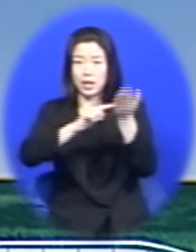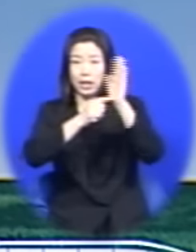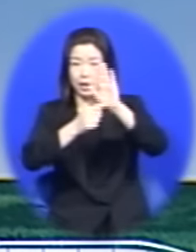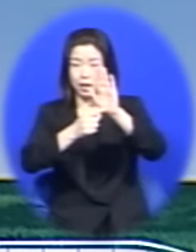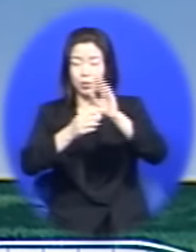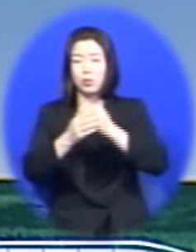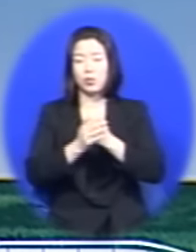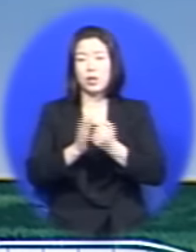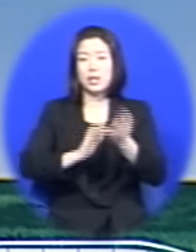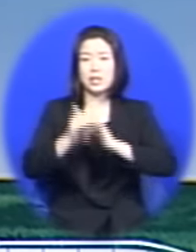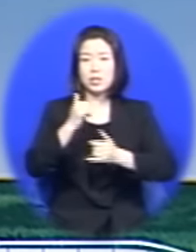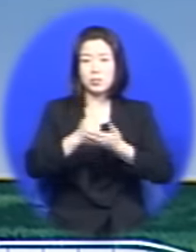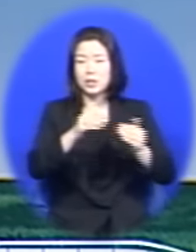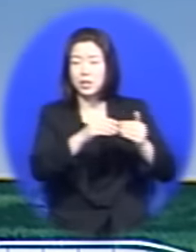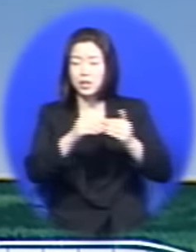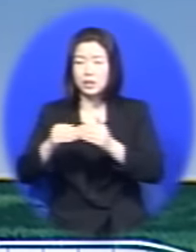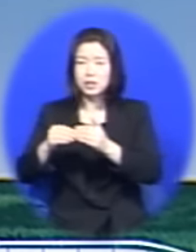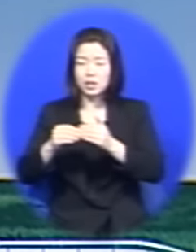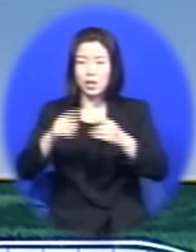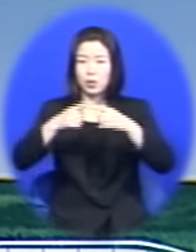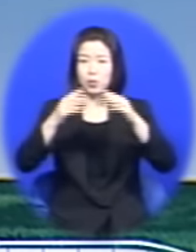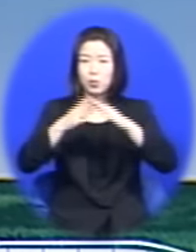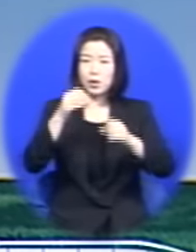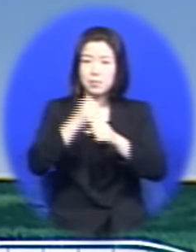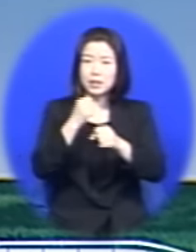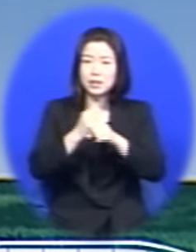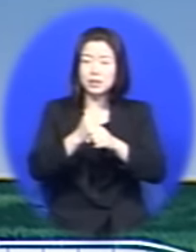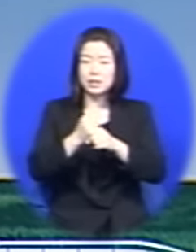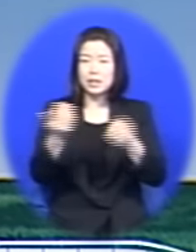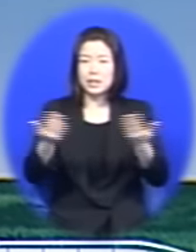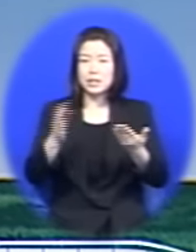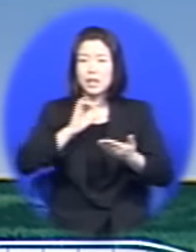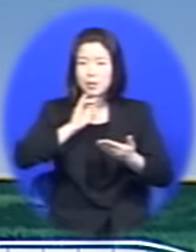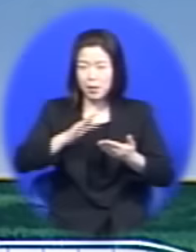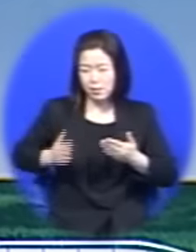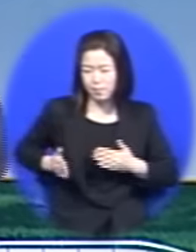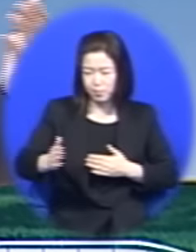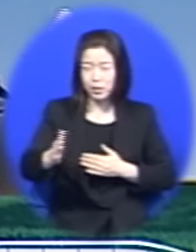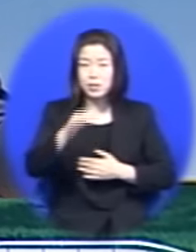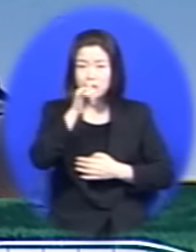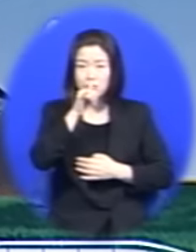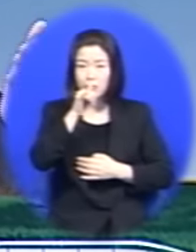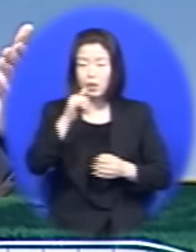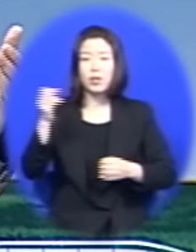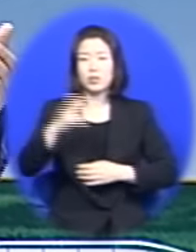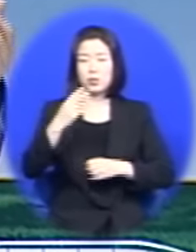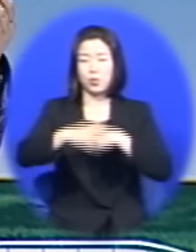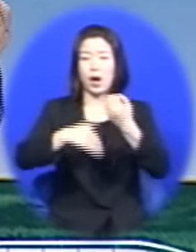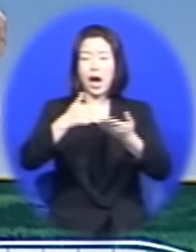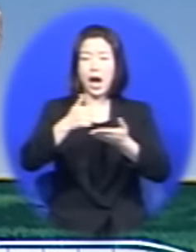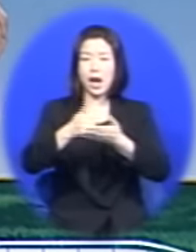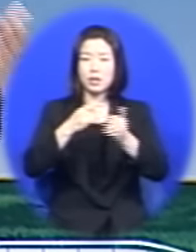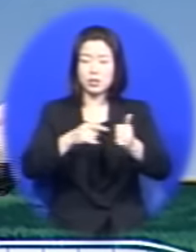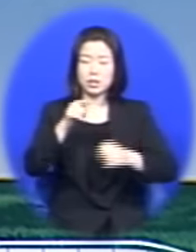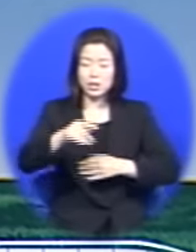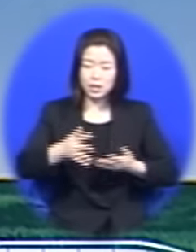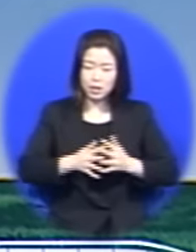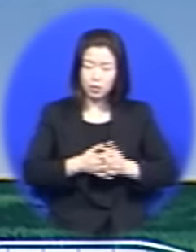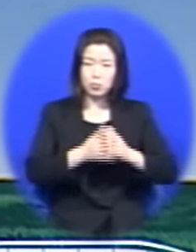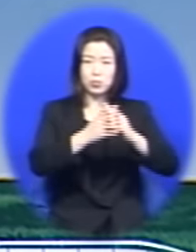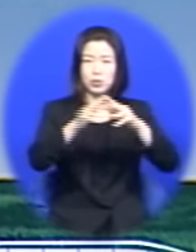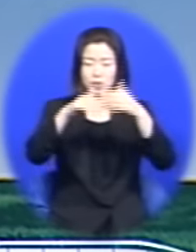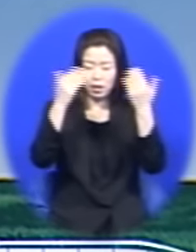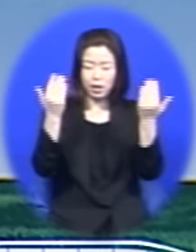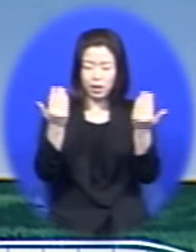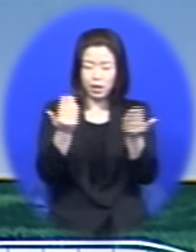예수님이 이끄시는 교회 만드는 일에만 애를 썼어요. 그리고 하나님께서 이 건물을 다